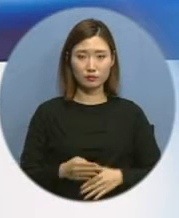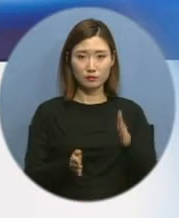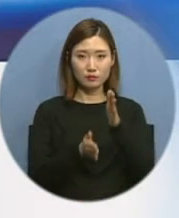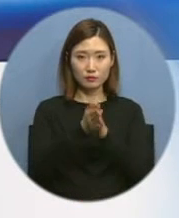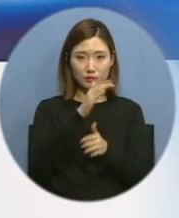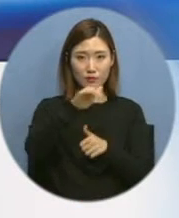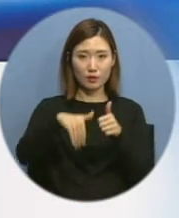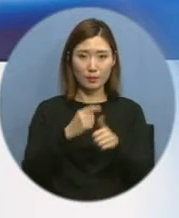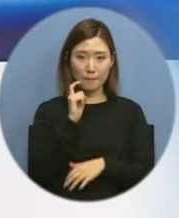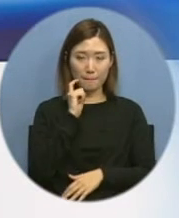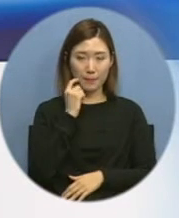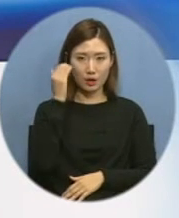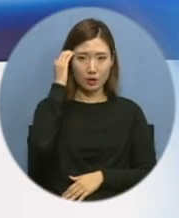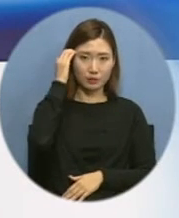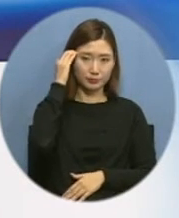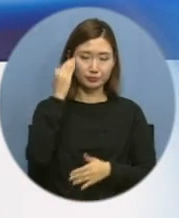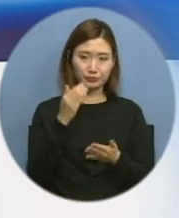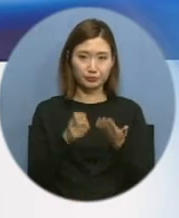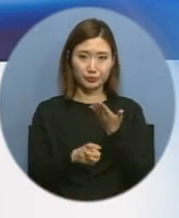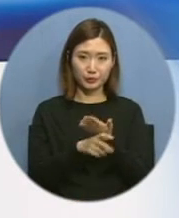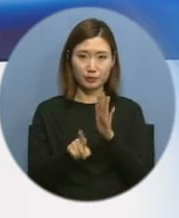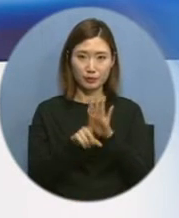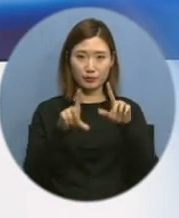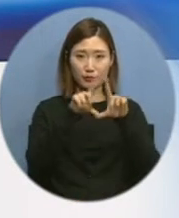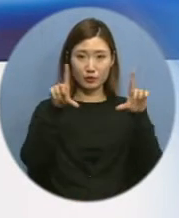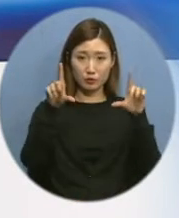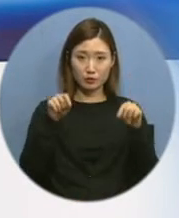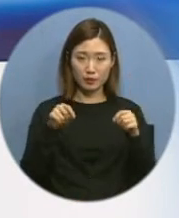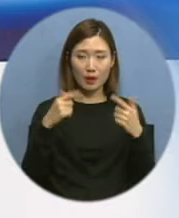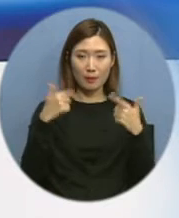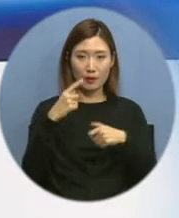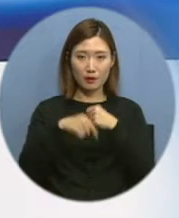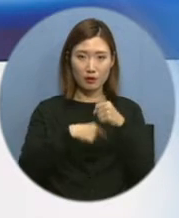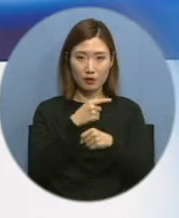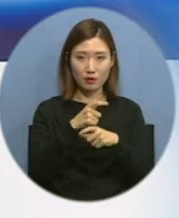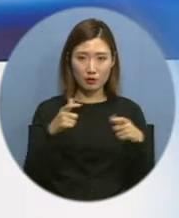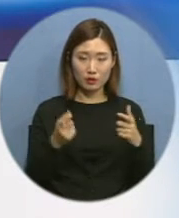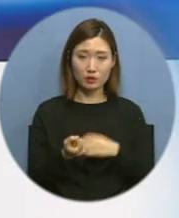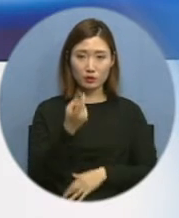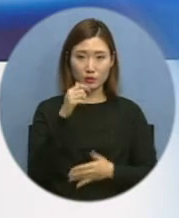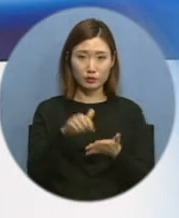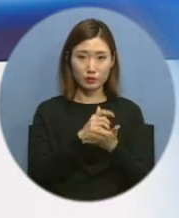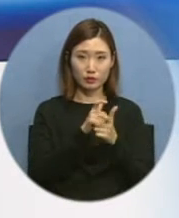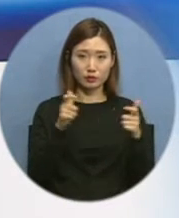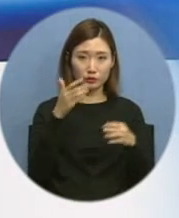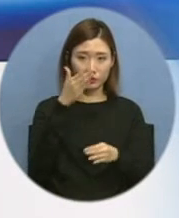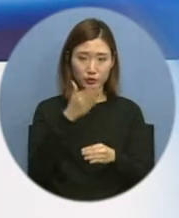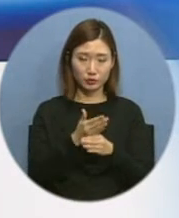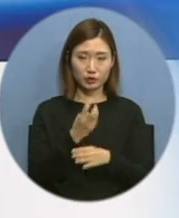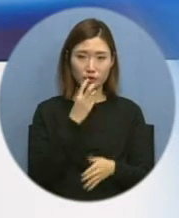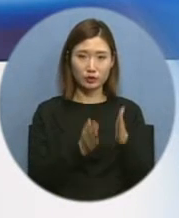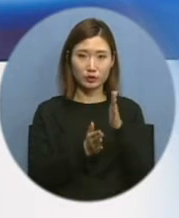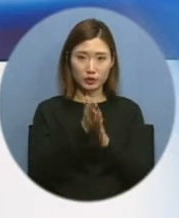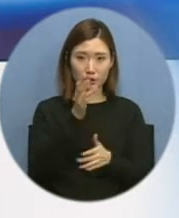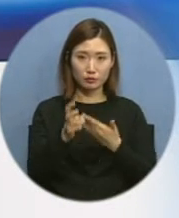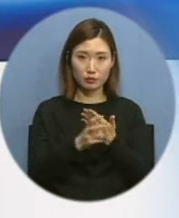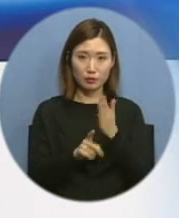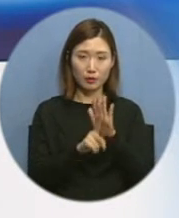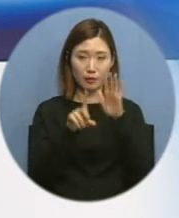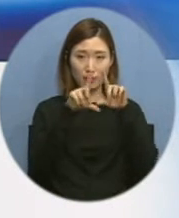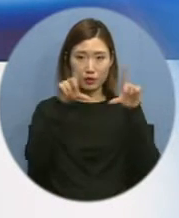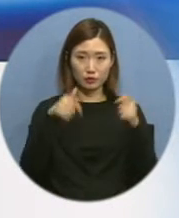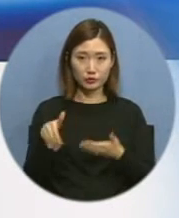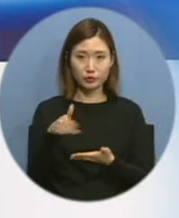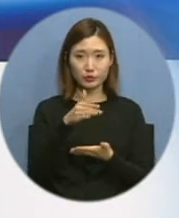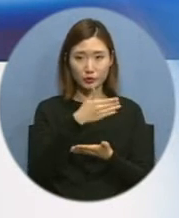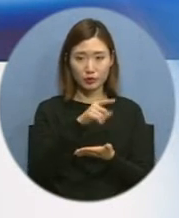도시 미관을 저해하는 불법 현수막. 매년 이 불법 현수막 적발 건수가 늘고 있는데요. 이에 서울시가 불법 현수막